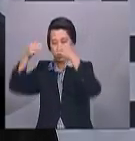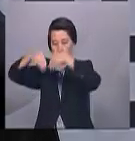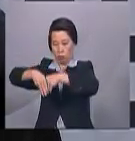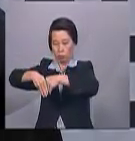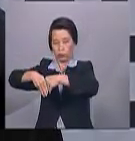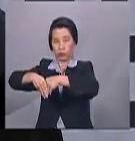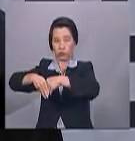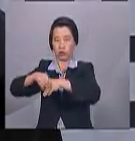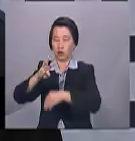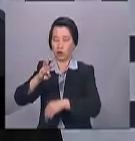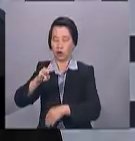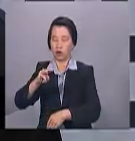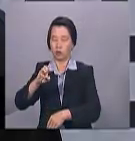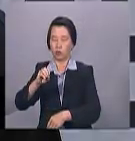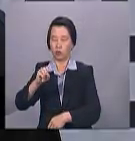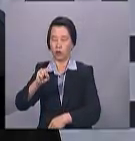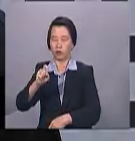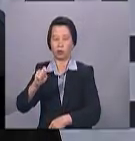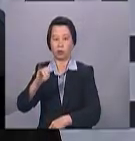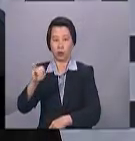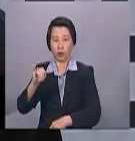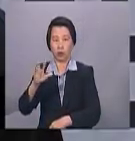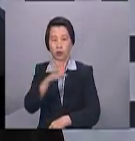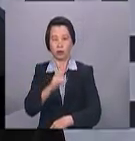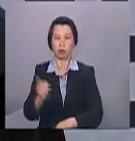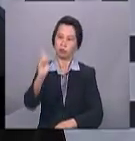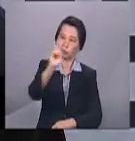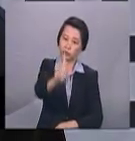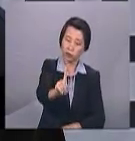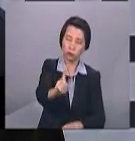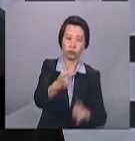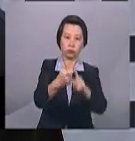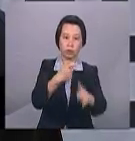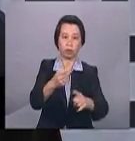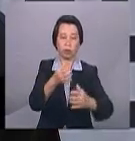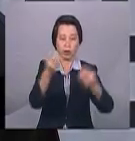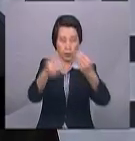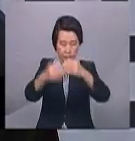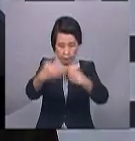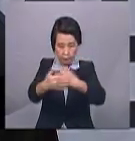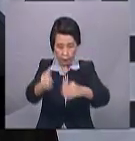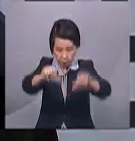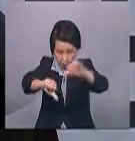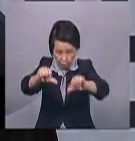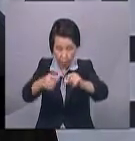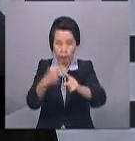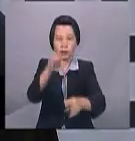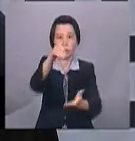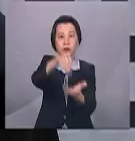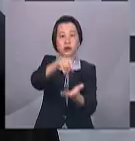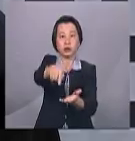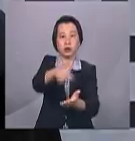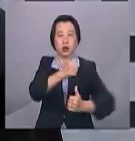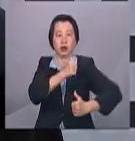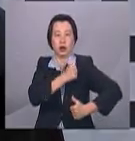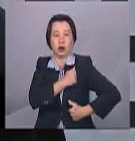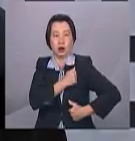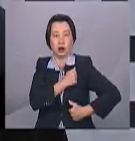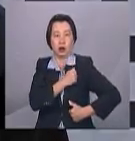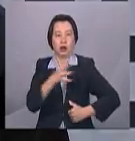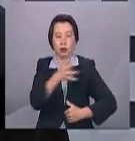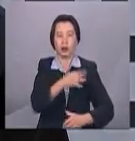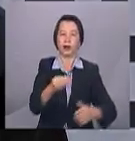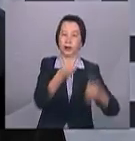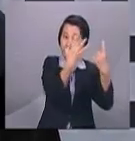Malaysian Genomes Institute. Dan kita ada satu angkatan tentera, makmal di angkatan tentera. Dan kita ada 14